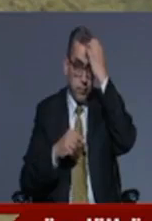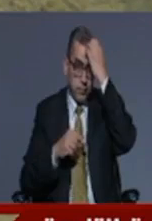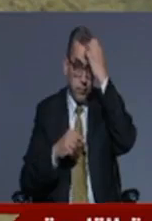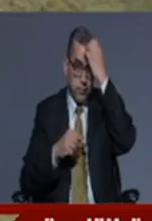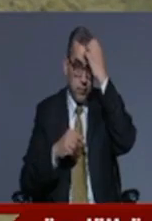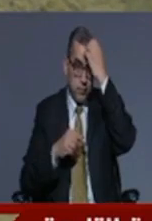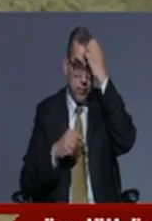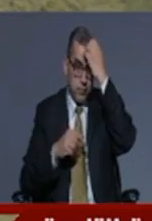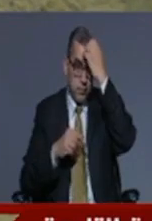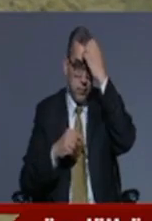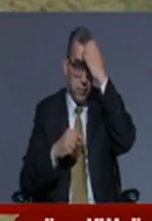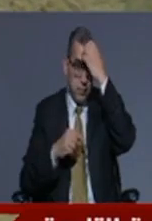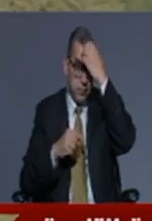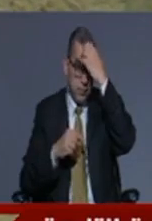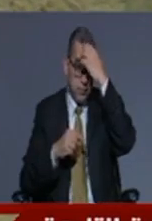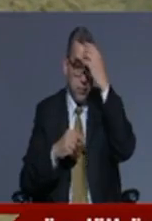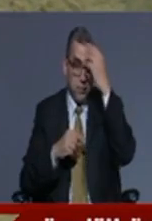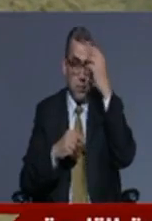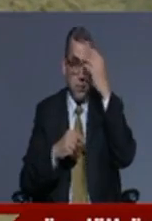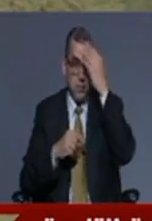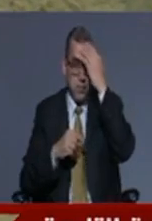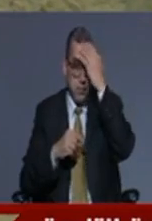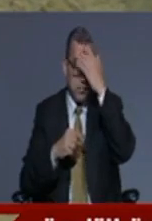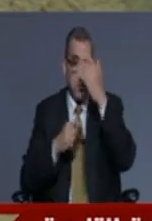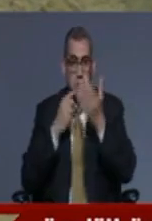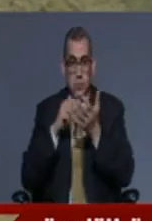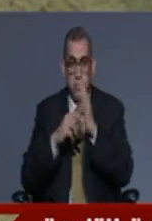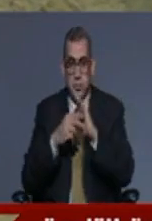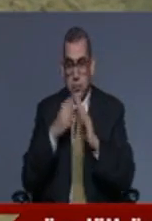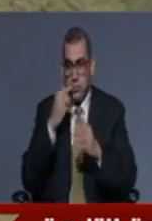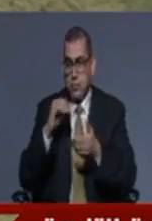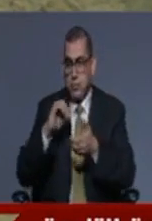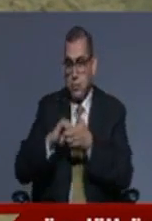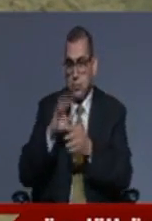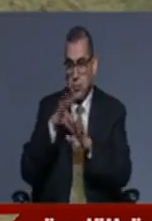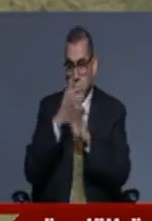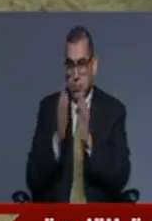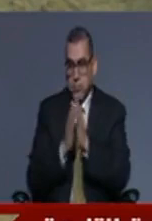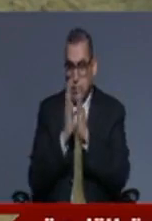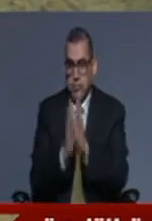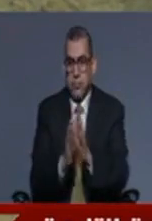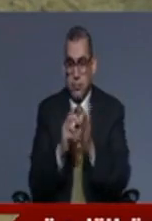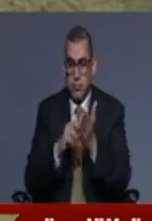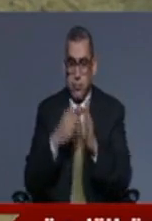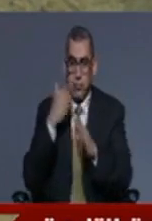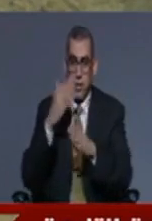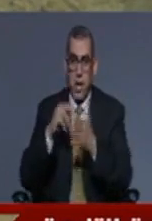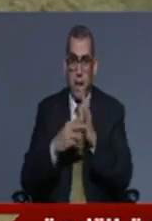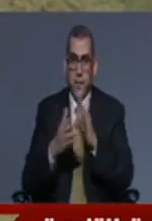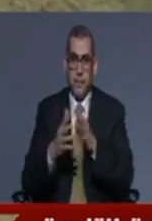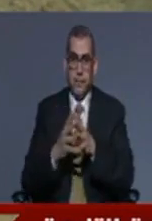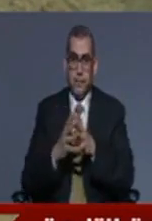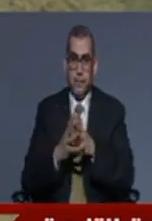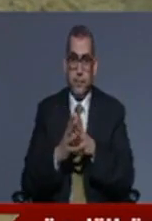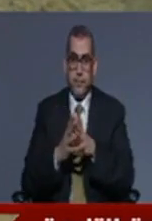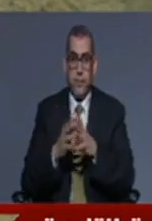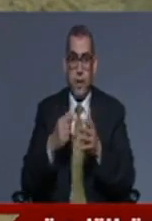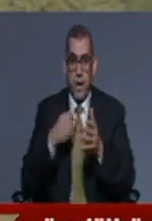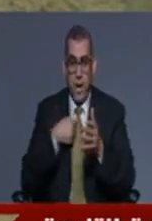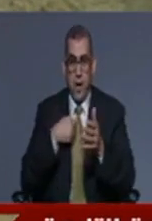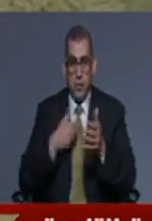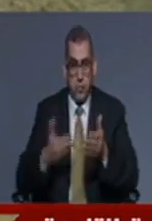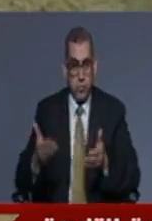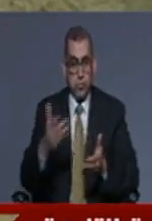وأيضا ووضع أجندة يمولها اتفاقية التمويل من أجل المناخ. علينا أيضا أن